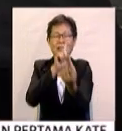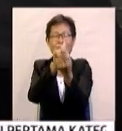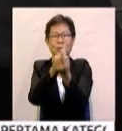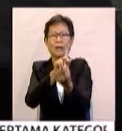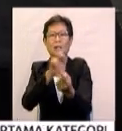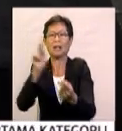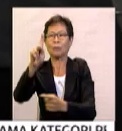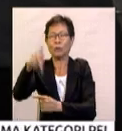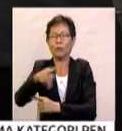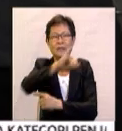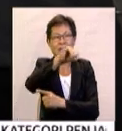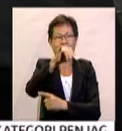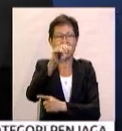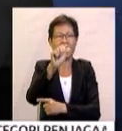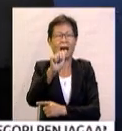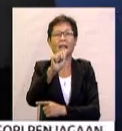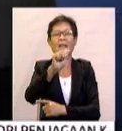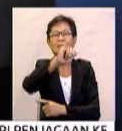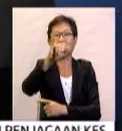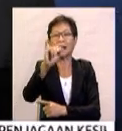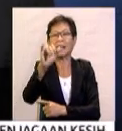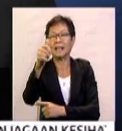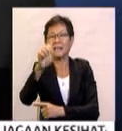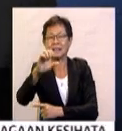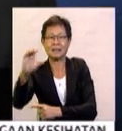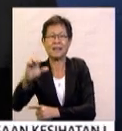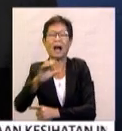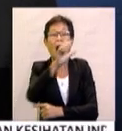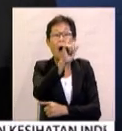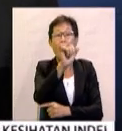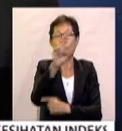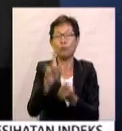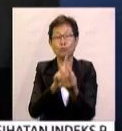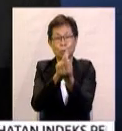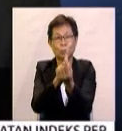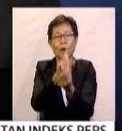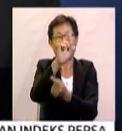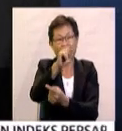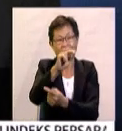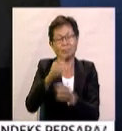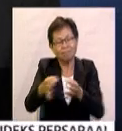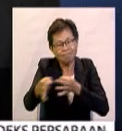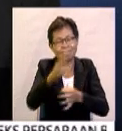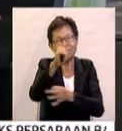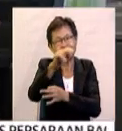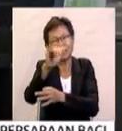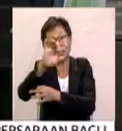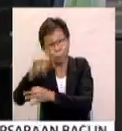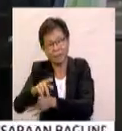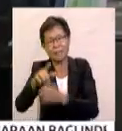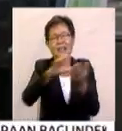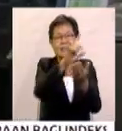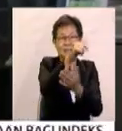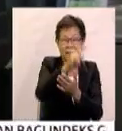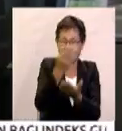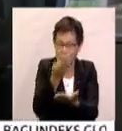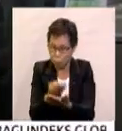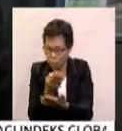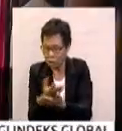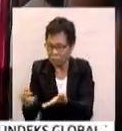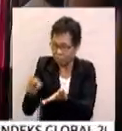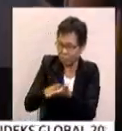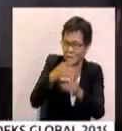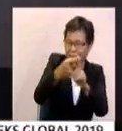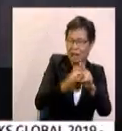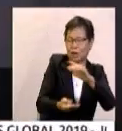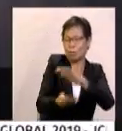Ketua Pengarah GIACC Tan Sri Abu Kasim Mohamad, beliau menjelaskan NACP turut mengambil kira data, bukti empirikal daripada